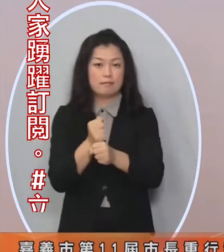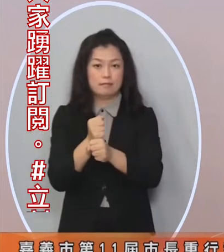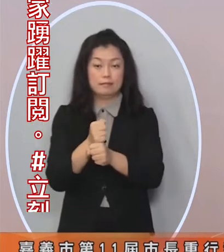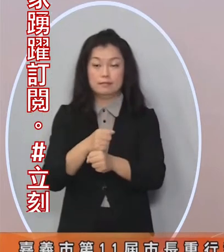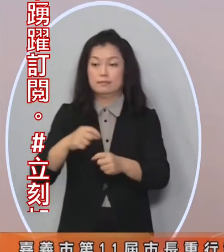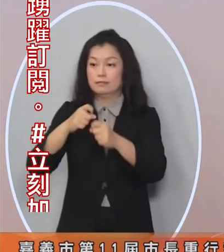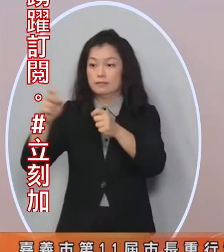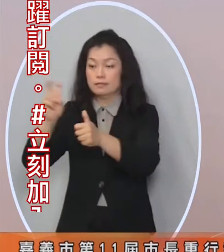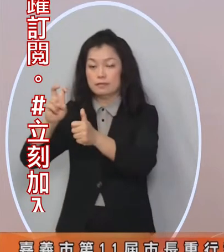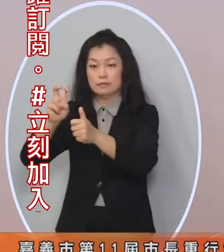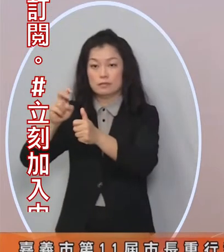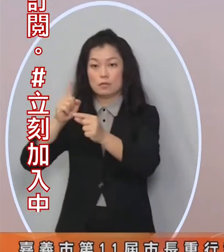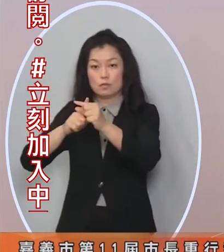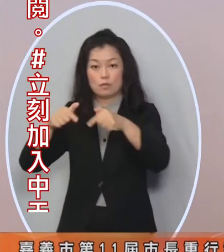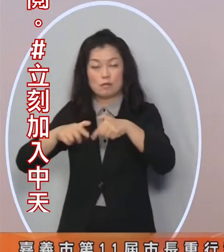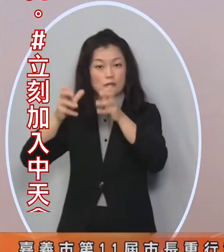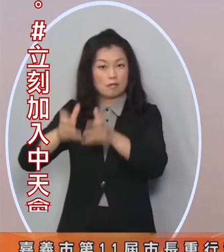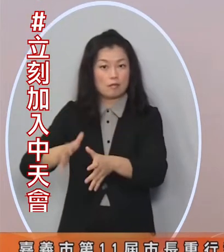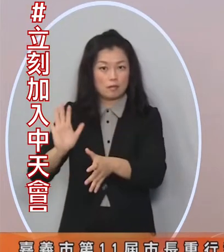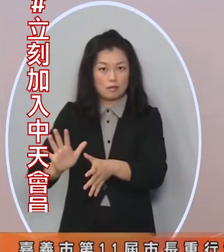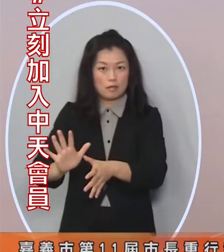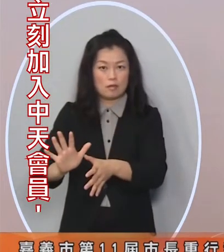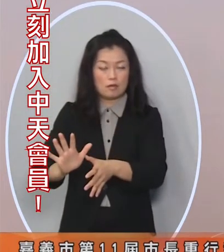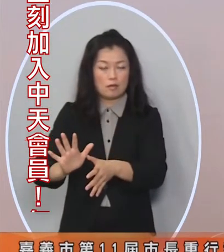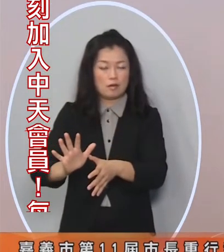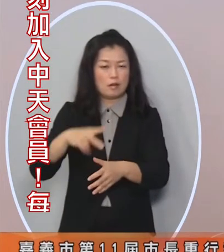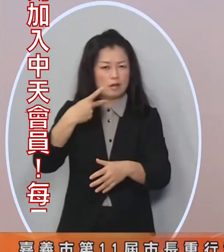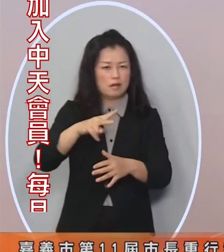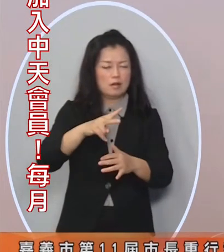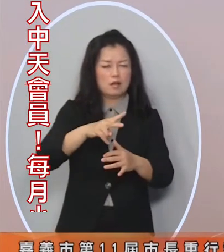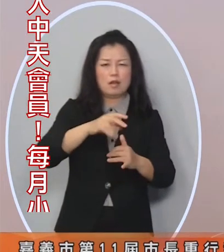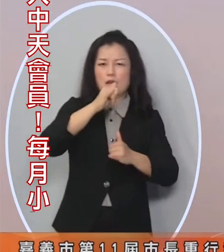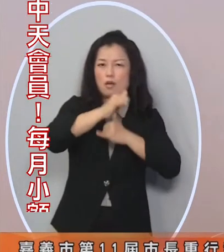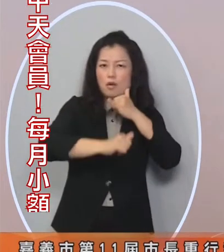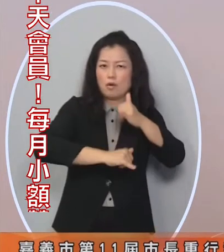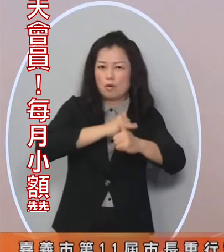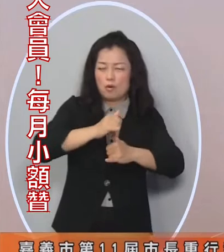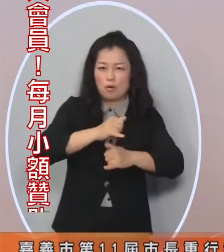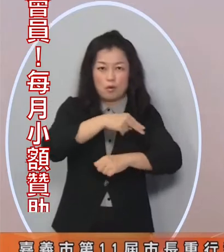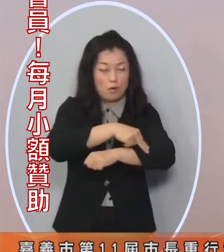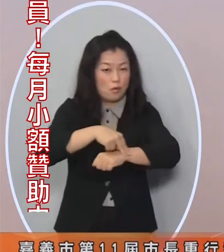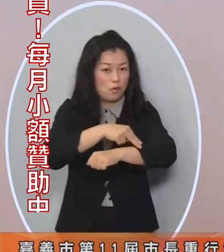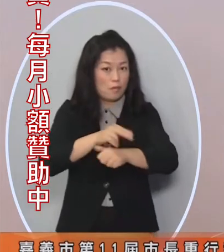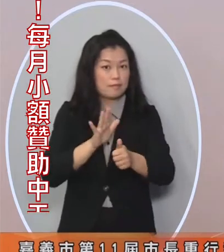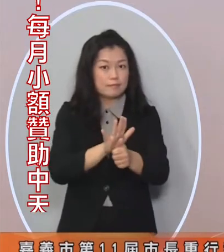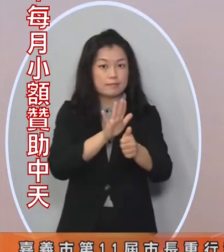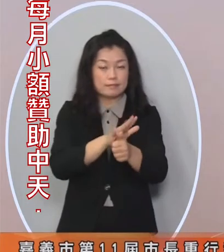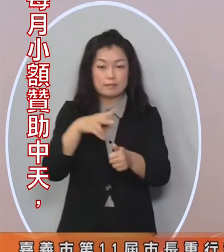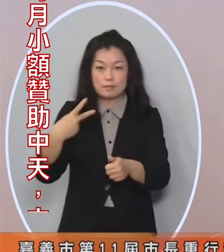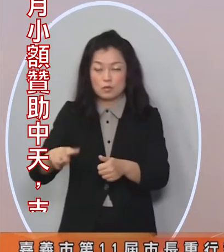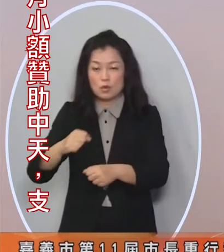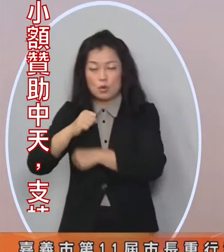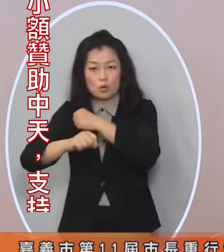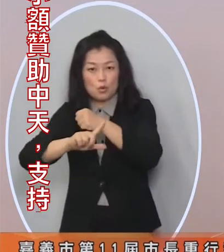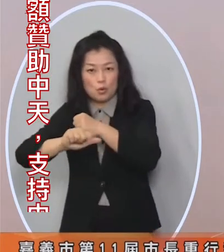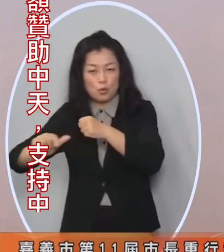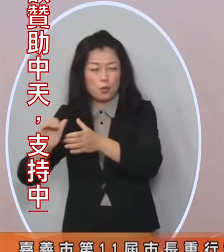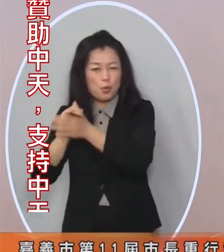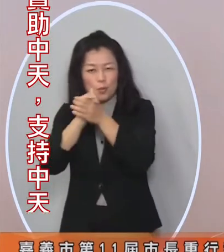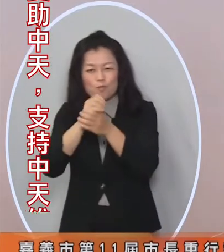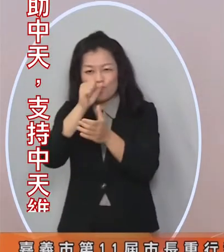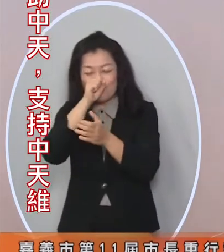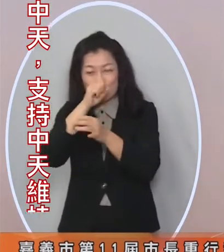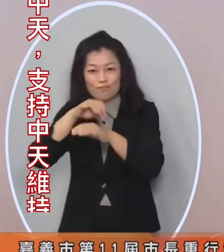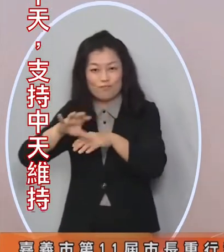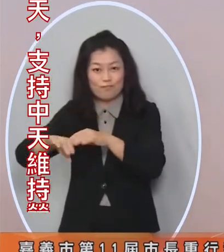长照中心，首创局世代的生涯发展，甚至我们也推动了有宠物友善的空间，